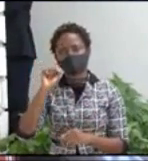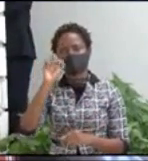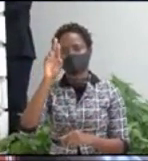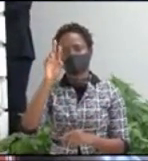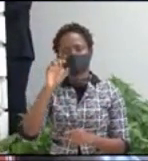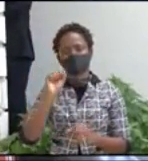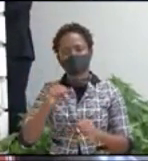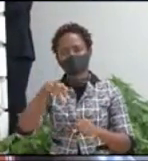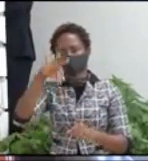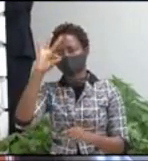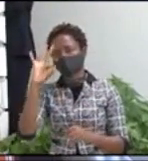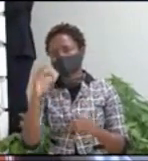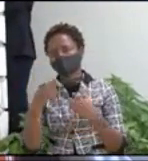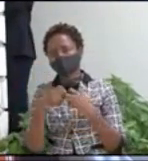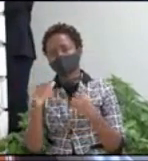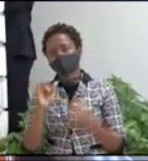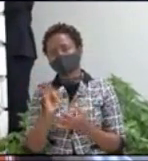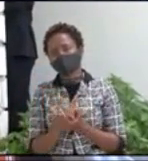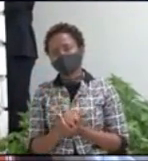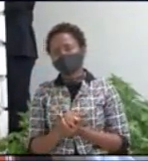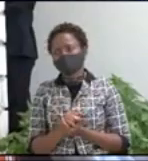centrale qui